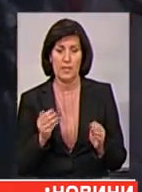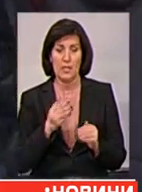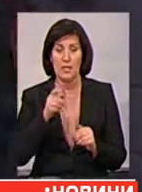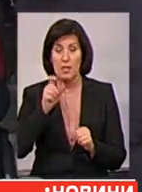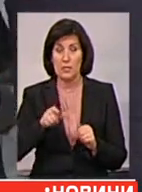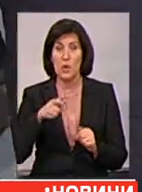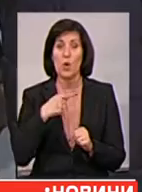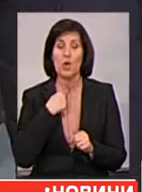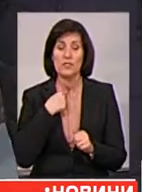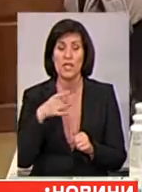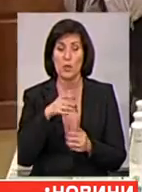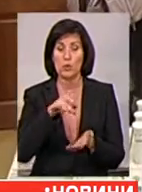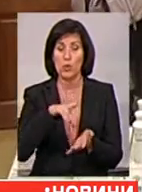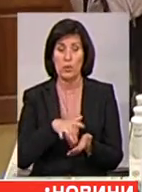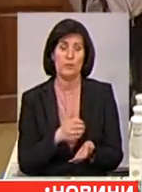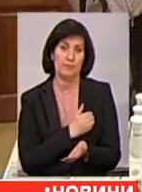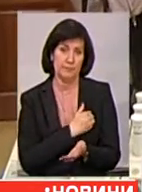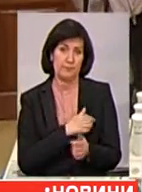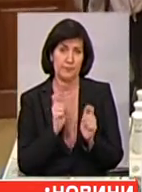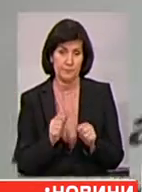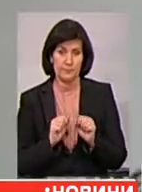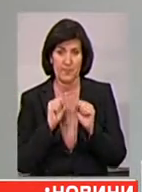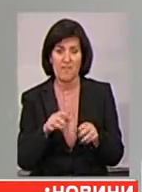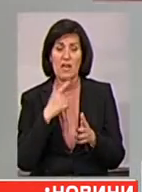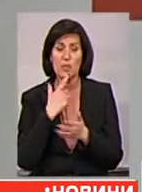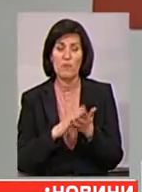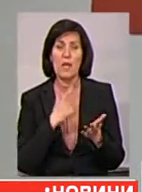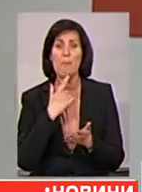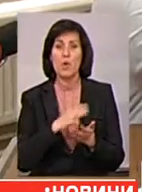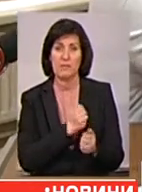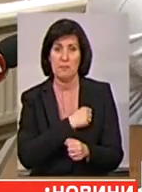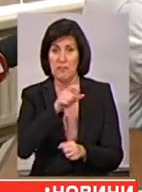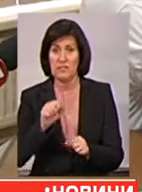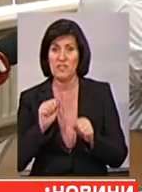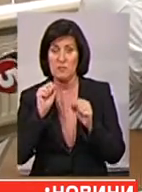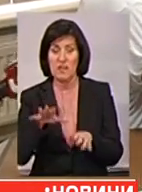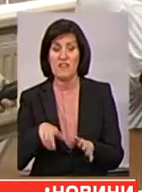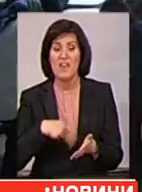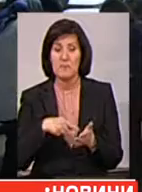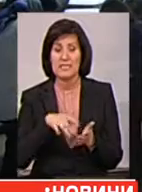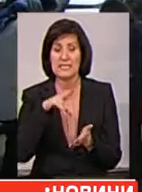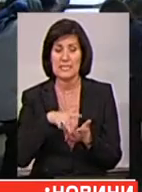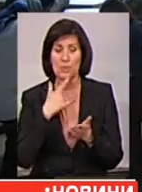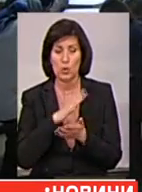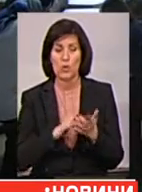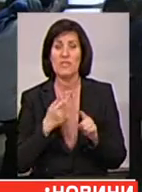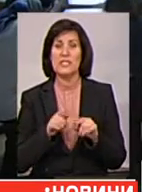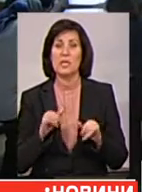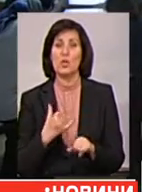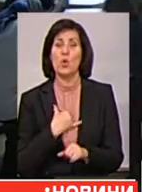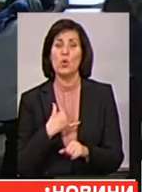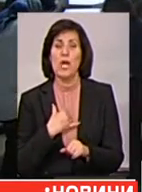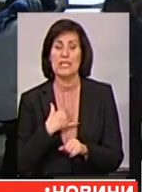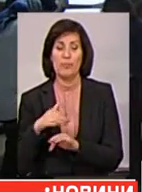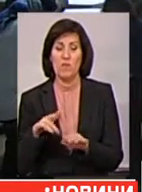Жителі Голосіївського району столиці охочі йдуть здавати кров для поранених бійців. Її відправлять у міський центр крові. Ця акція у нас